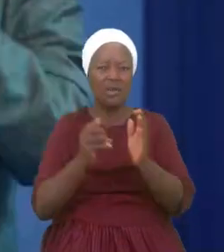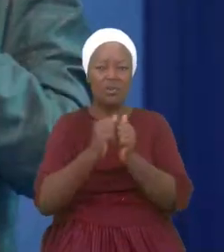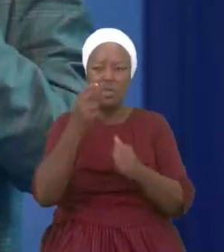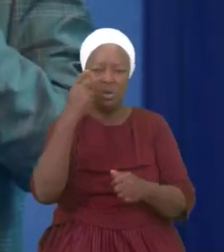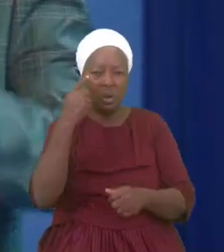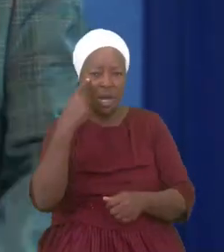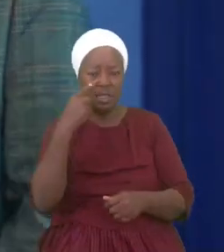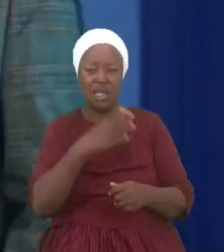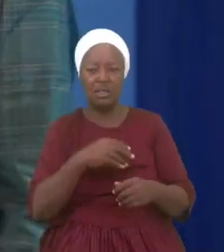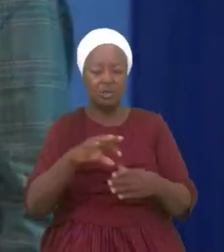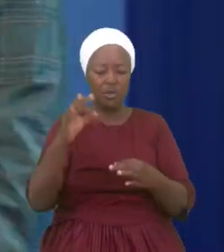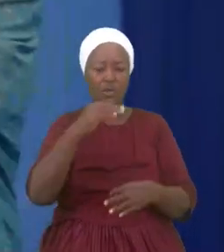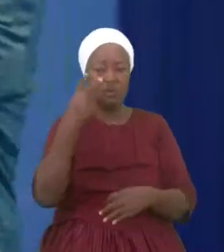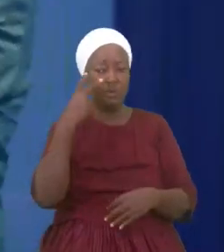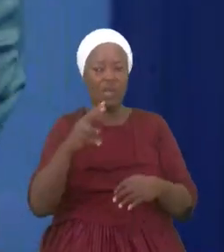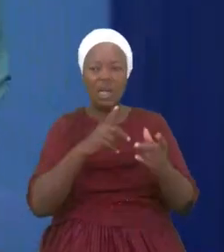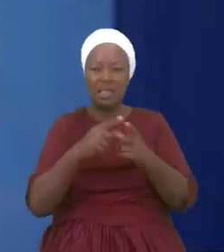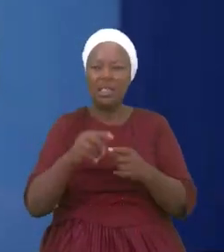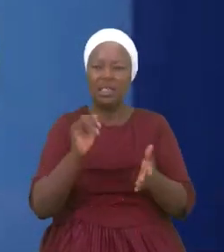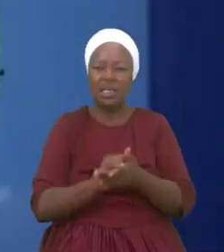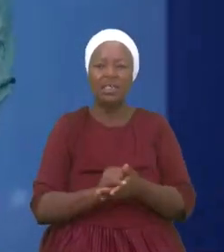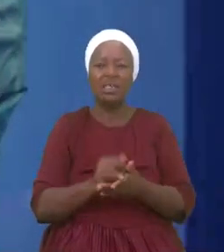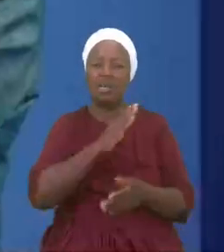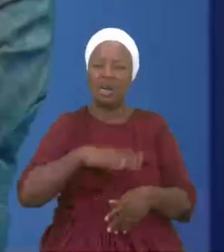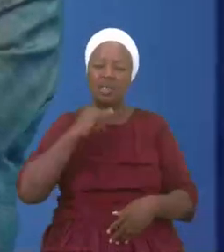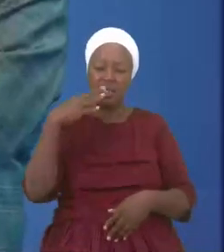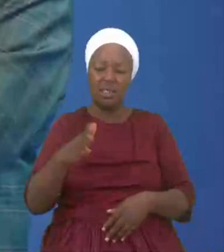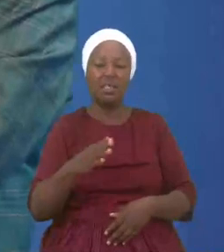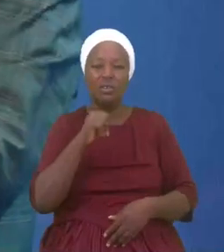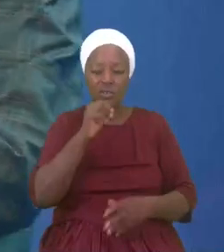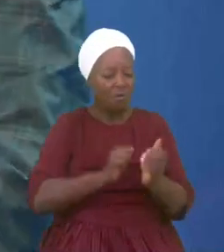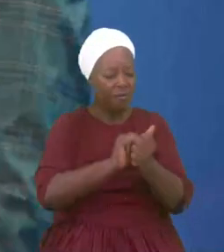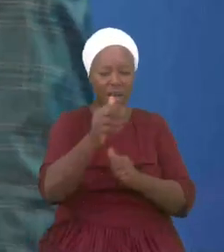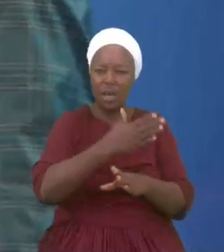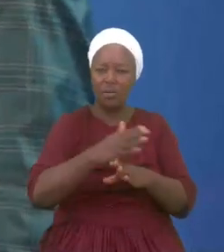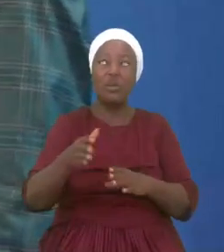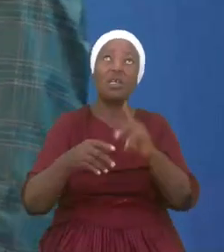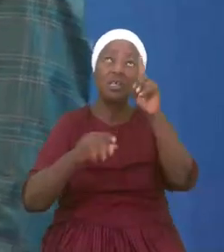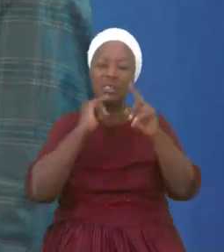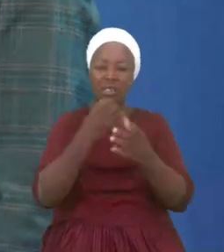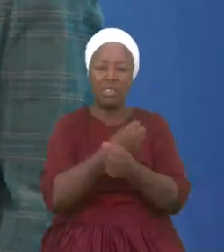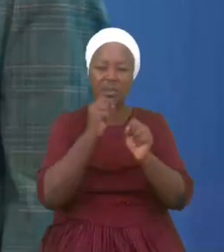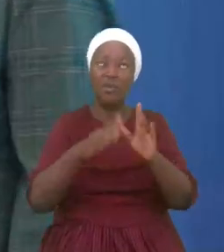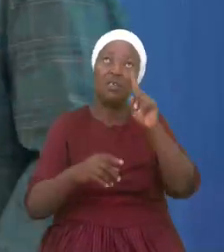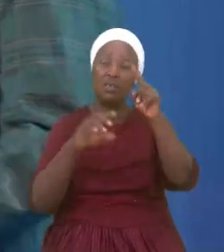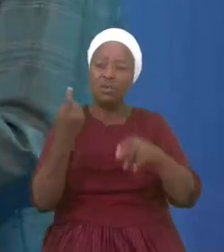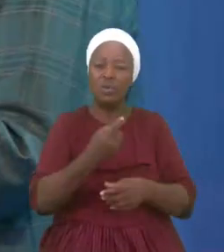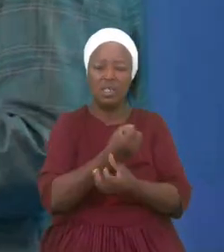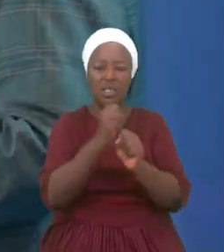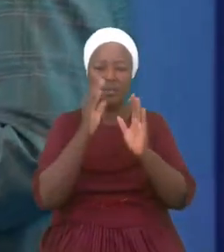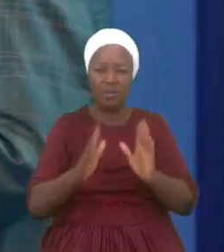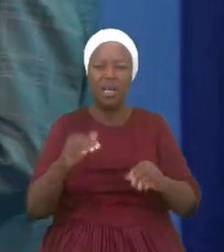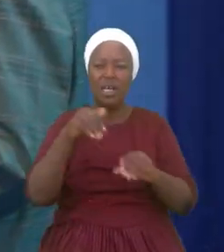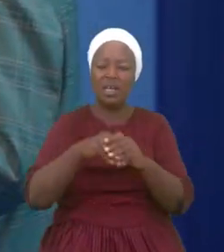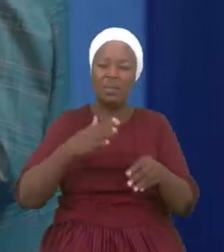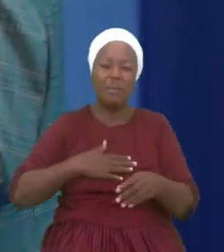s'approcher du Seigneur dans ta pensée faut le voir il faut le voir de tes propres yeux spirituels Christ est là